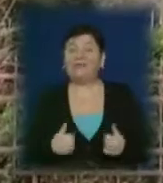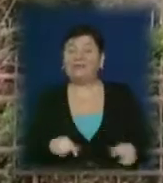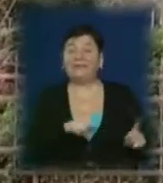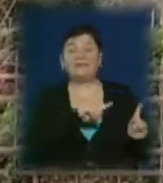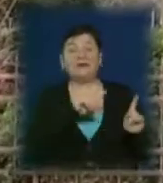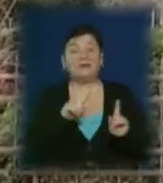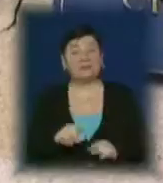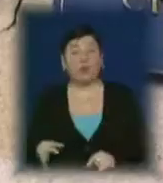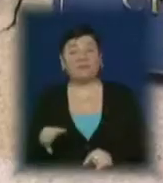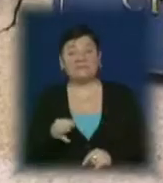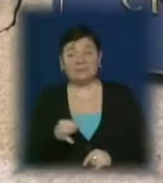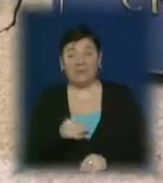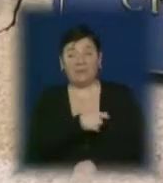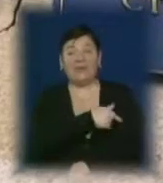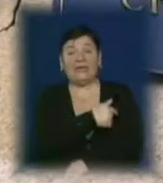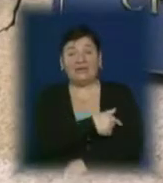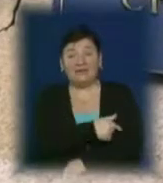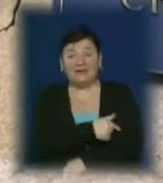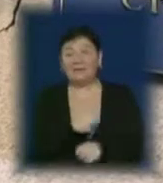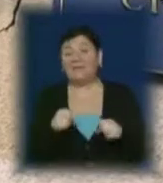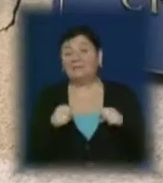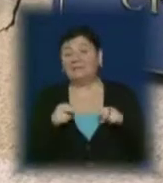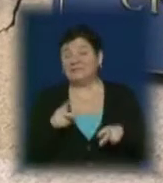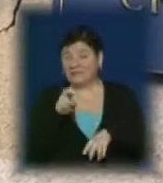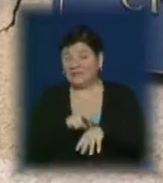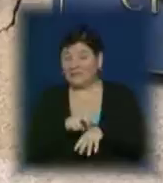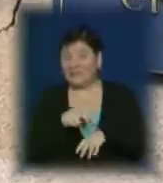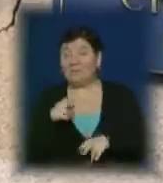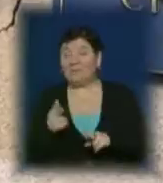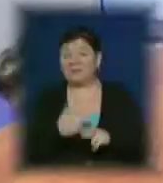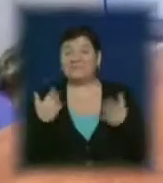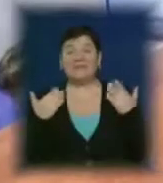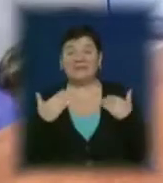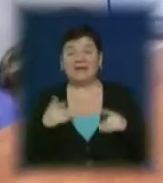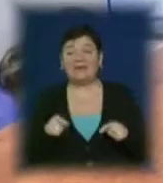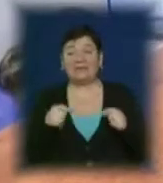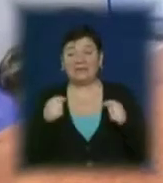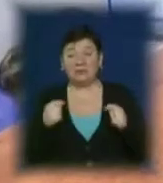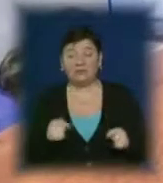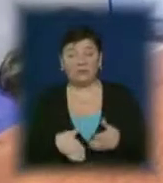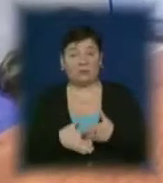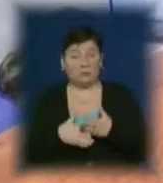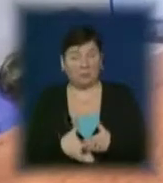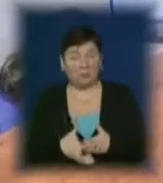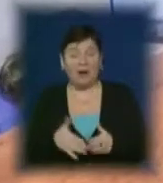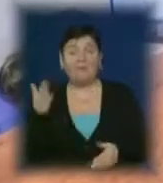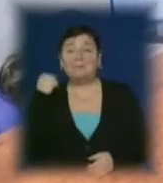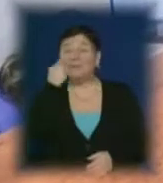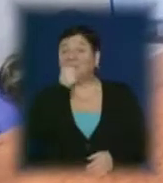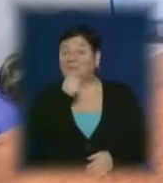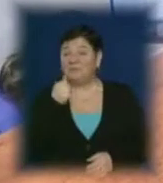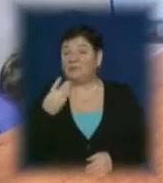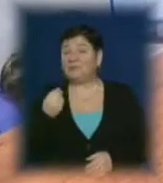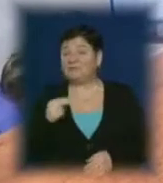Закарпатської обласної стоматологічної поліклініки спеціалісти щодня без вихідних та свят надають стоматологічну допомогу. Минулоріч на